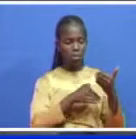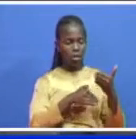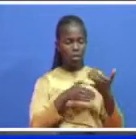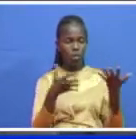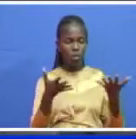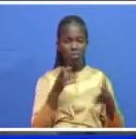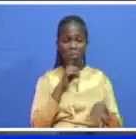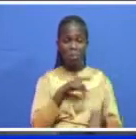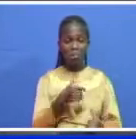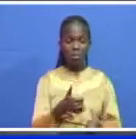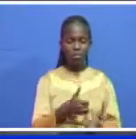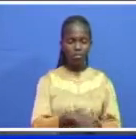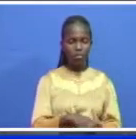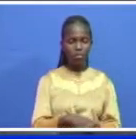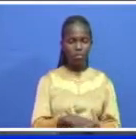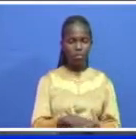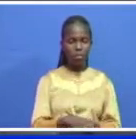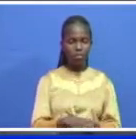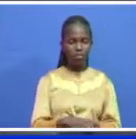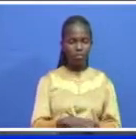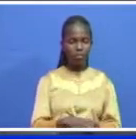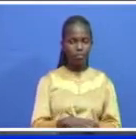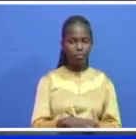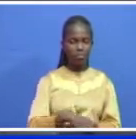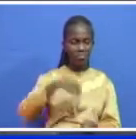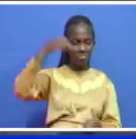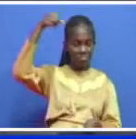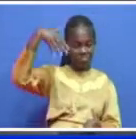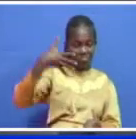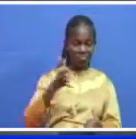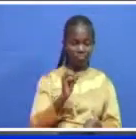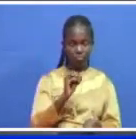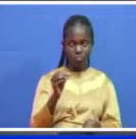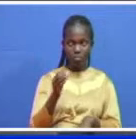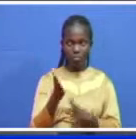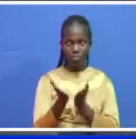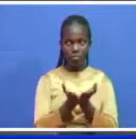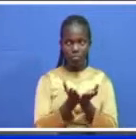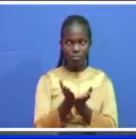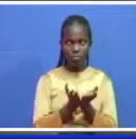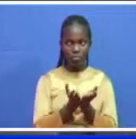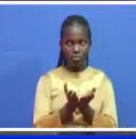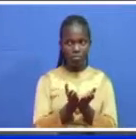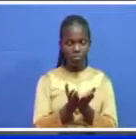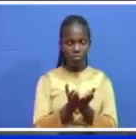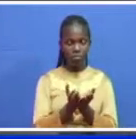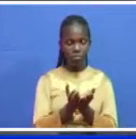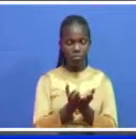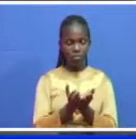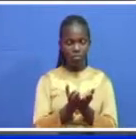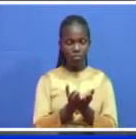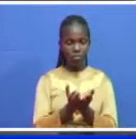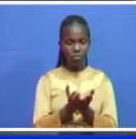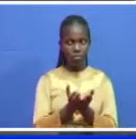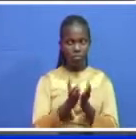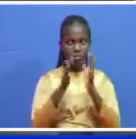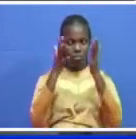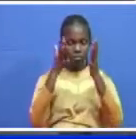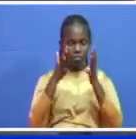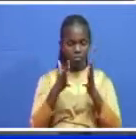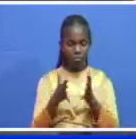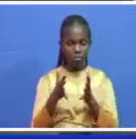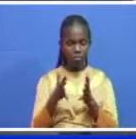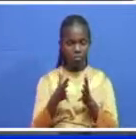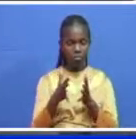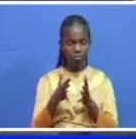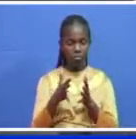mji wetu, mataa hakuna, service ile ya county hakuna, miti kupandwa mji